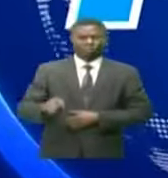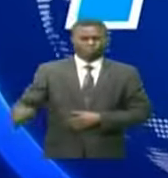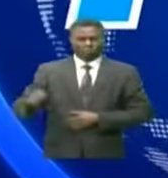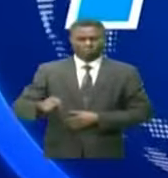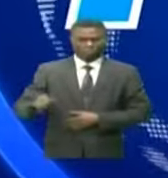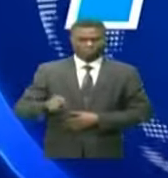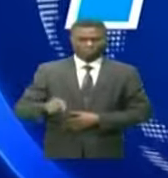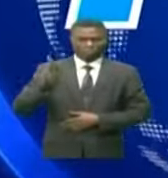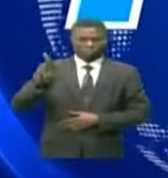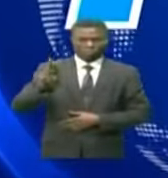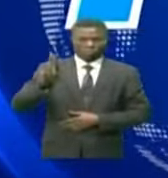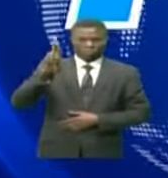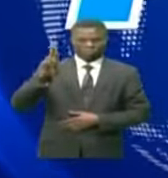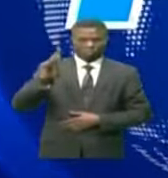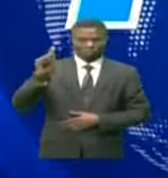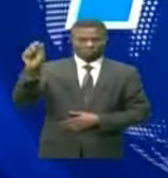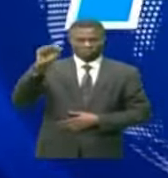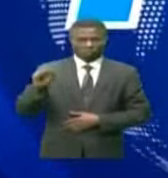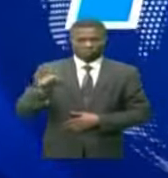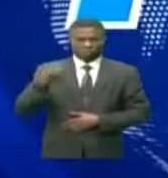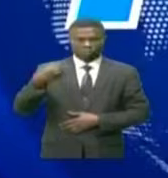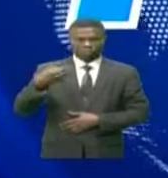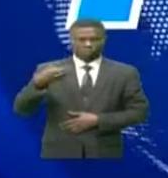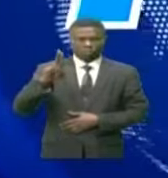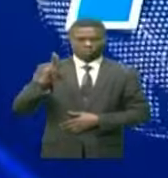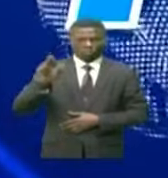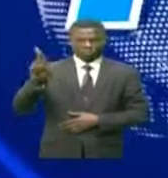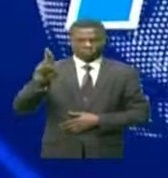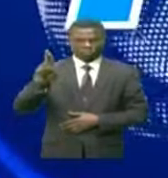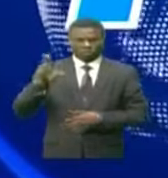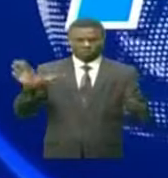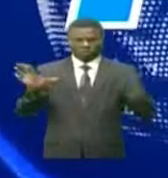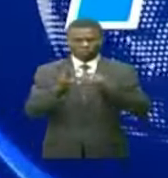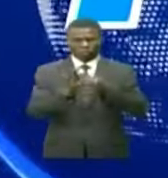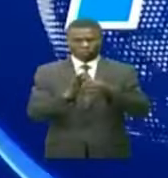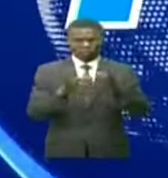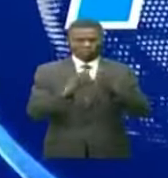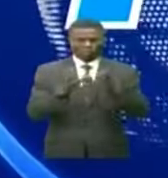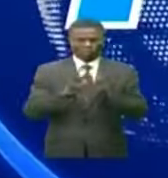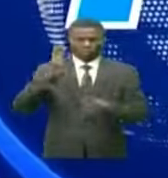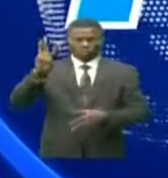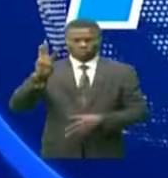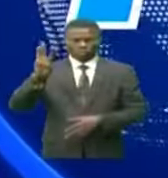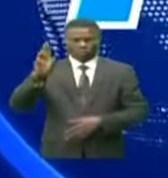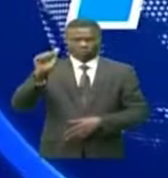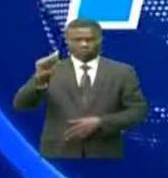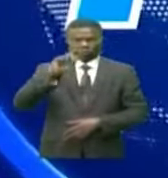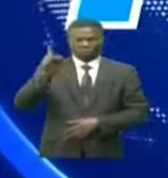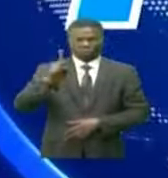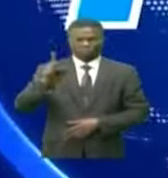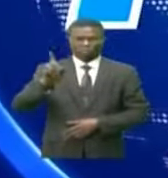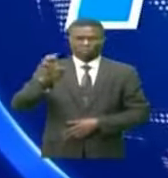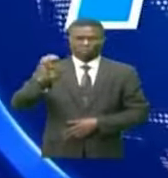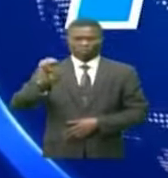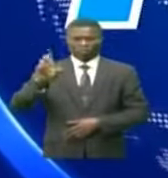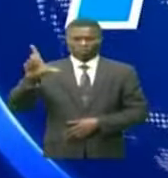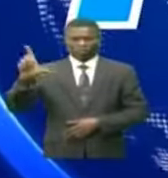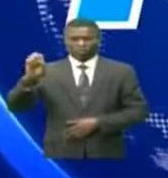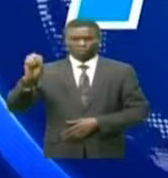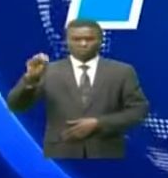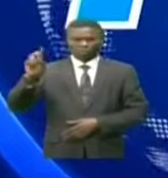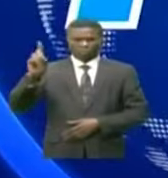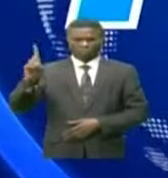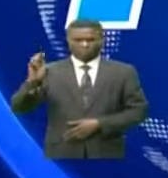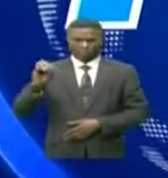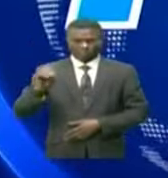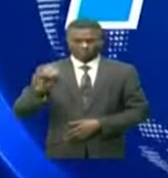de Rutshuru sous prétexte que ces derniers collaborent avec les Wazalendo dits patriotes. D'après